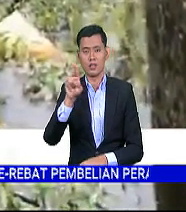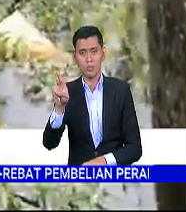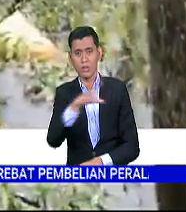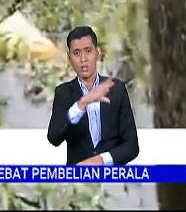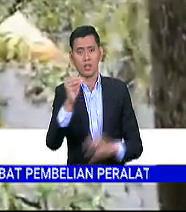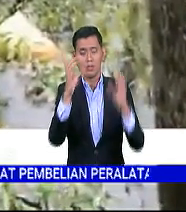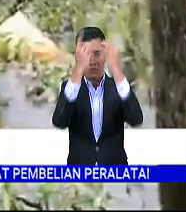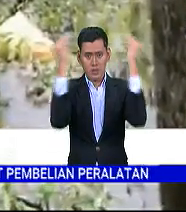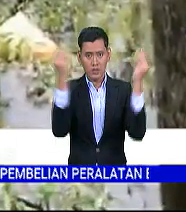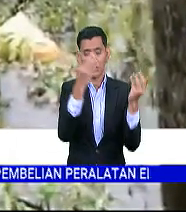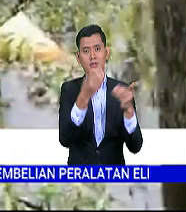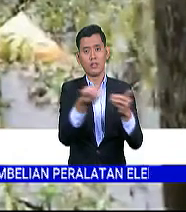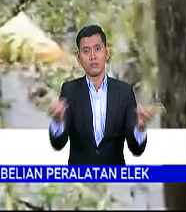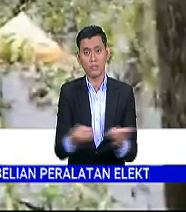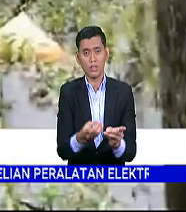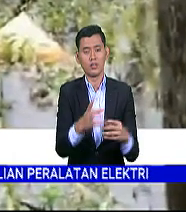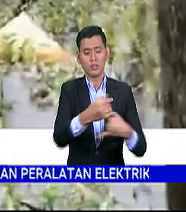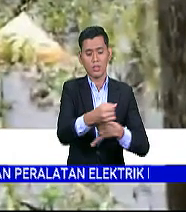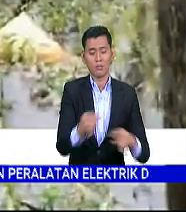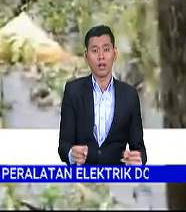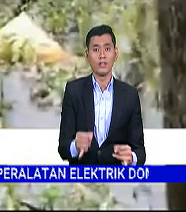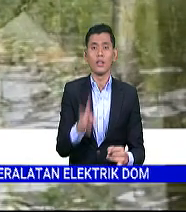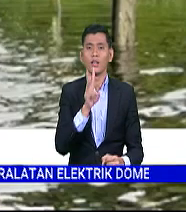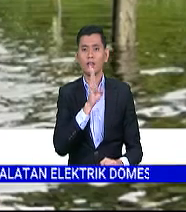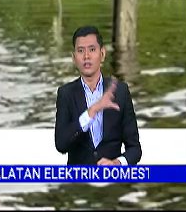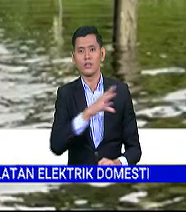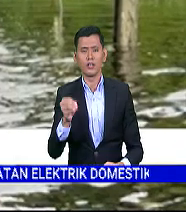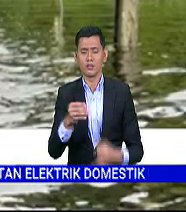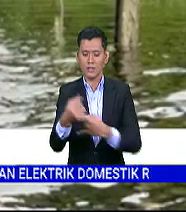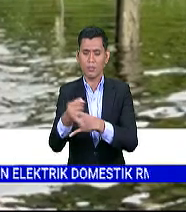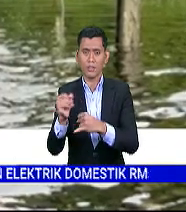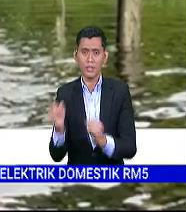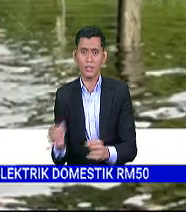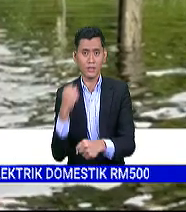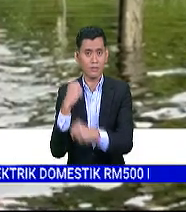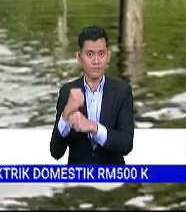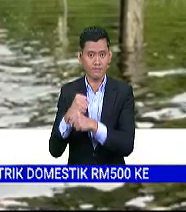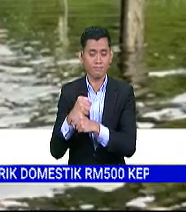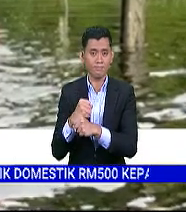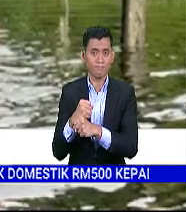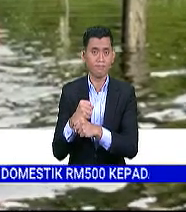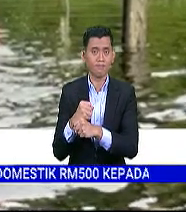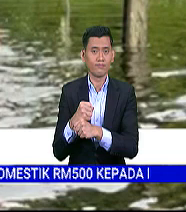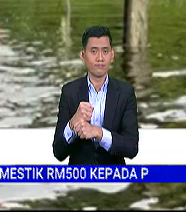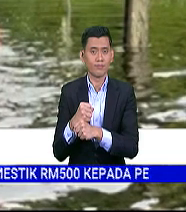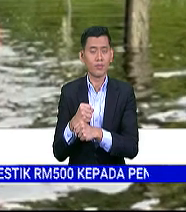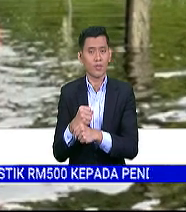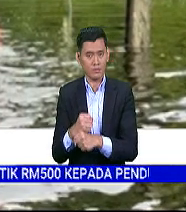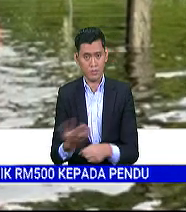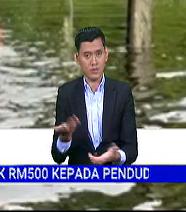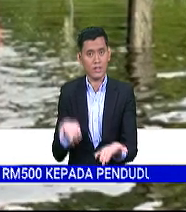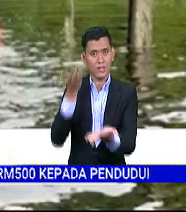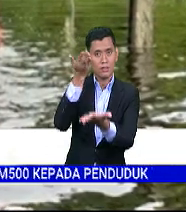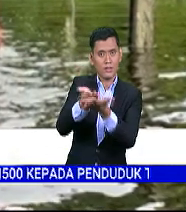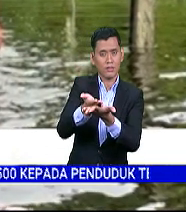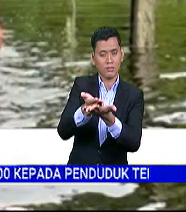Luar Bandar Sibu, Jabatan Perairan dan Saliran serta Jabatan Kerja Raya. Tegasnya, beliau akan mencadangkan